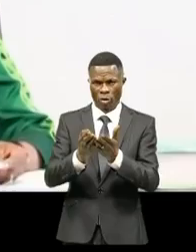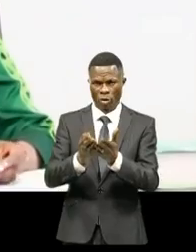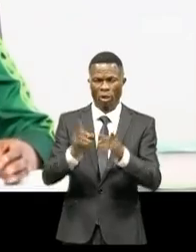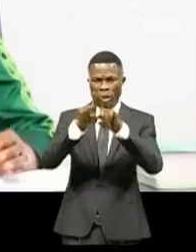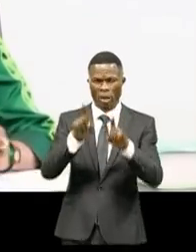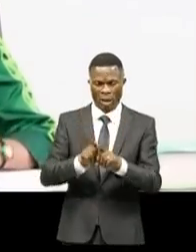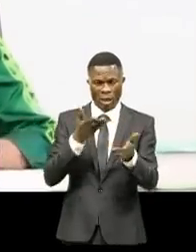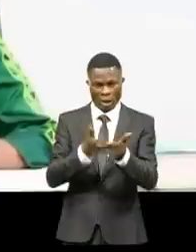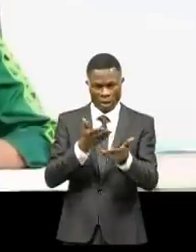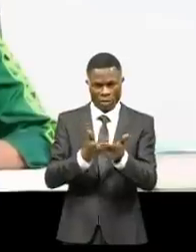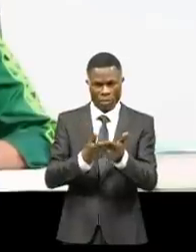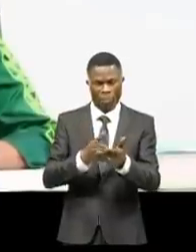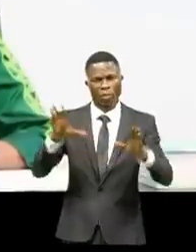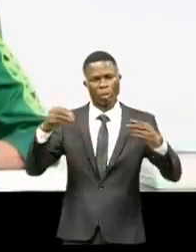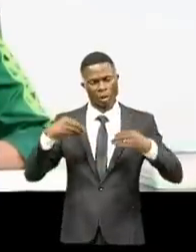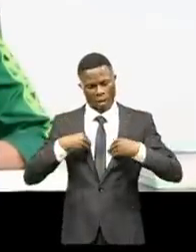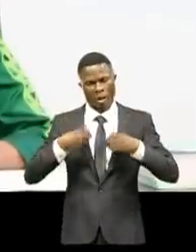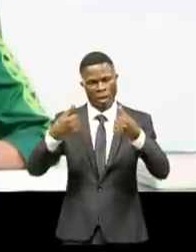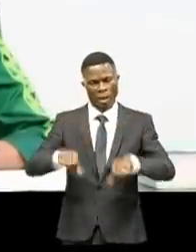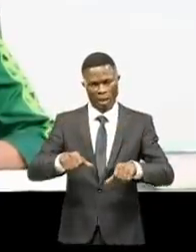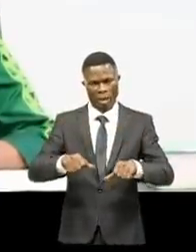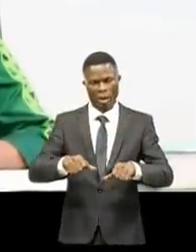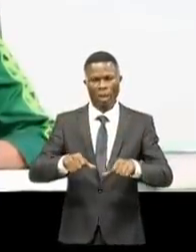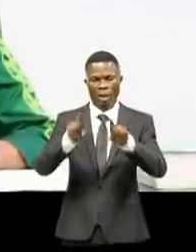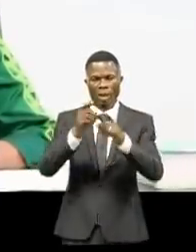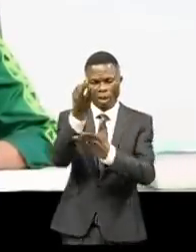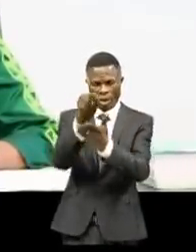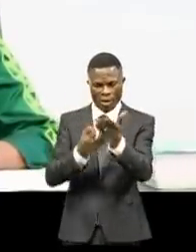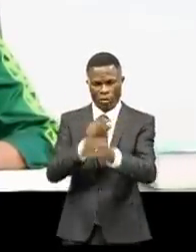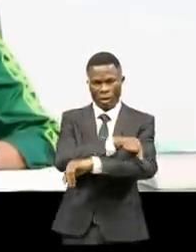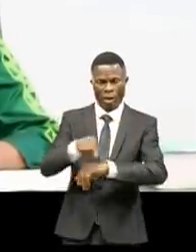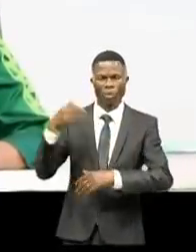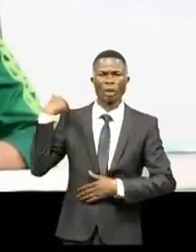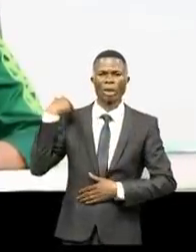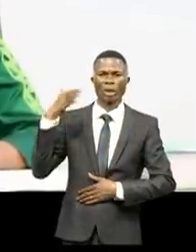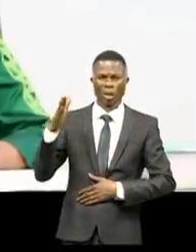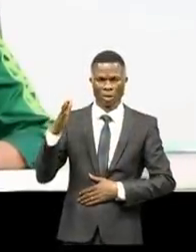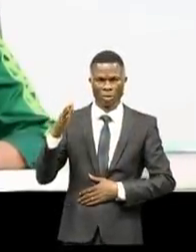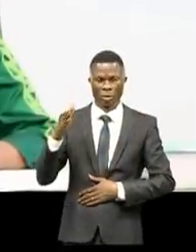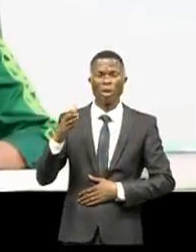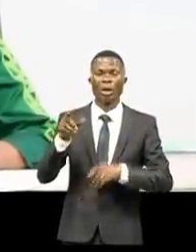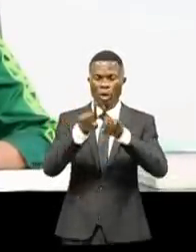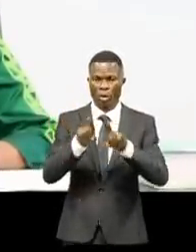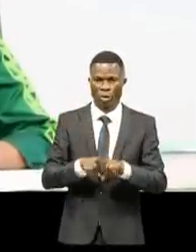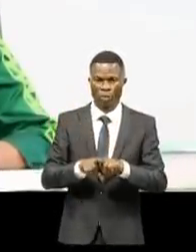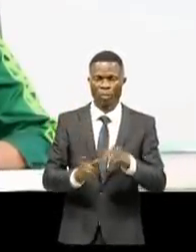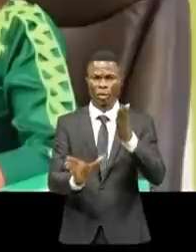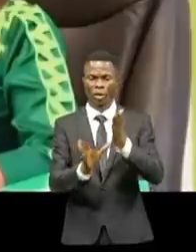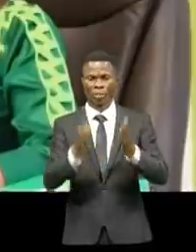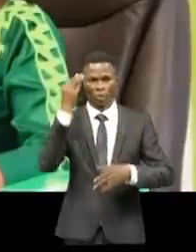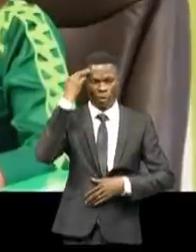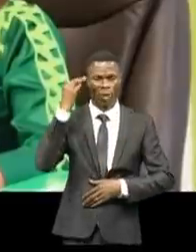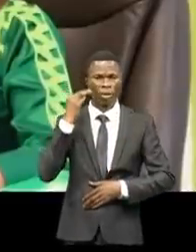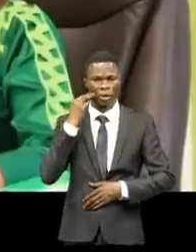l'expiration duquel ils seront radiés définitivement du fichier de l'administration publique. Par ailleurs, le vice-premier